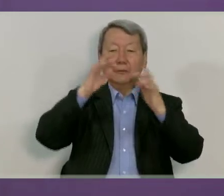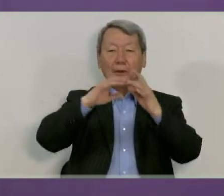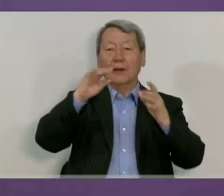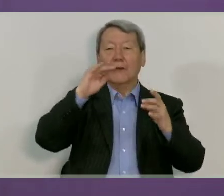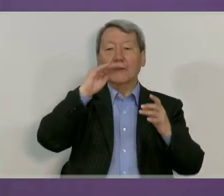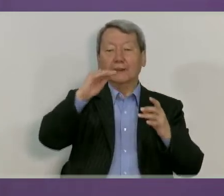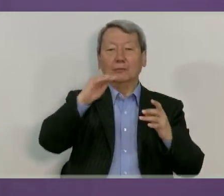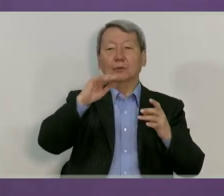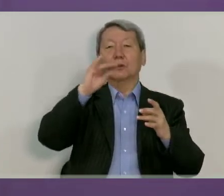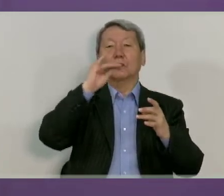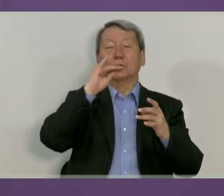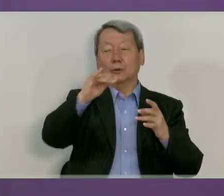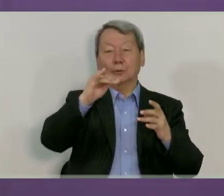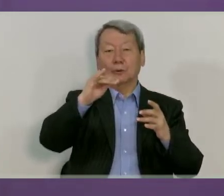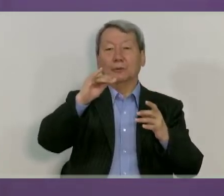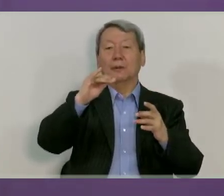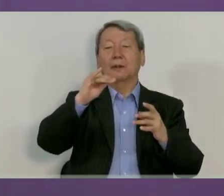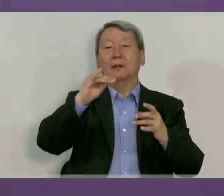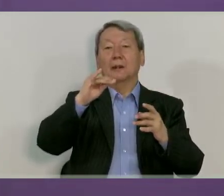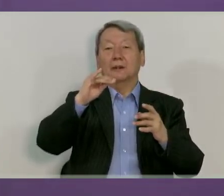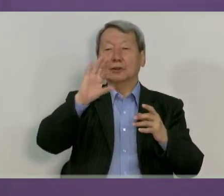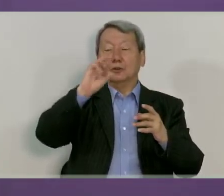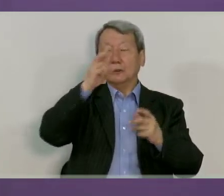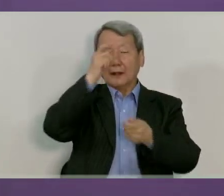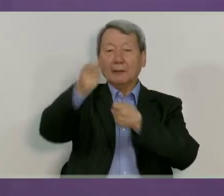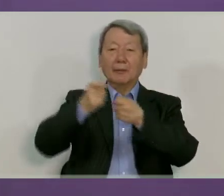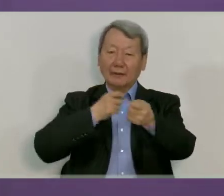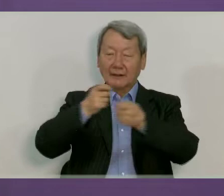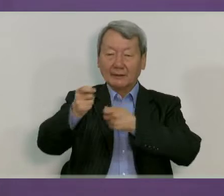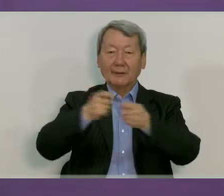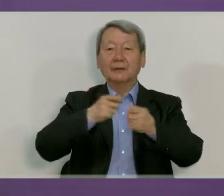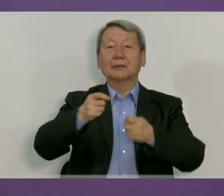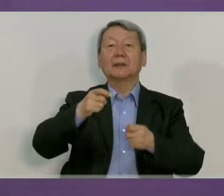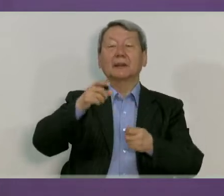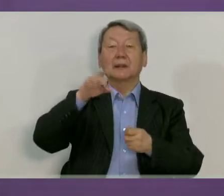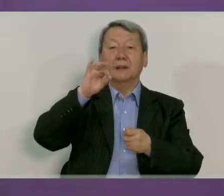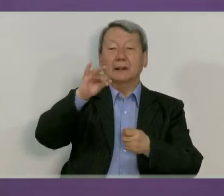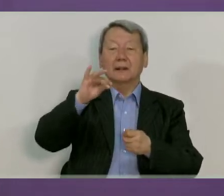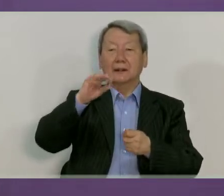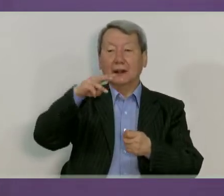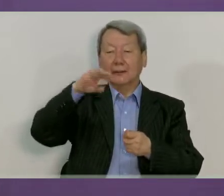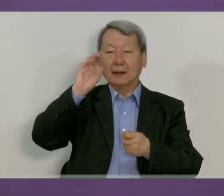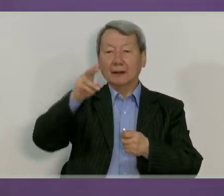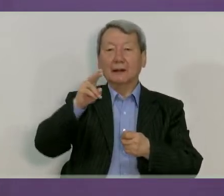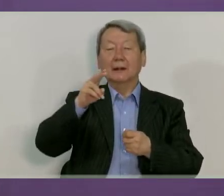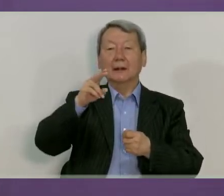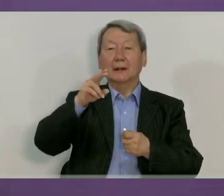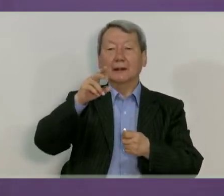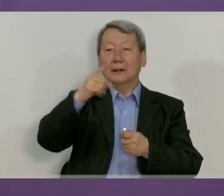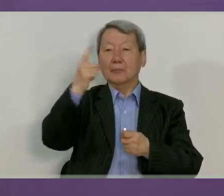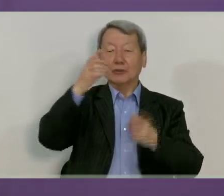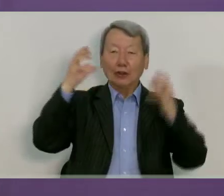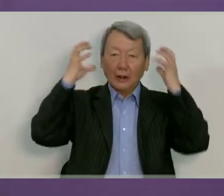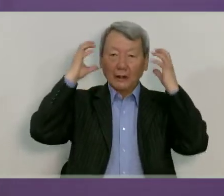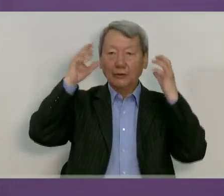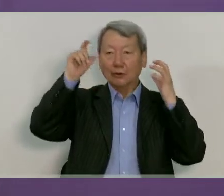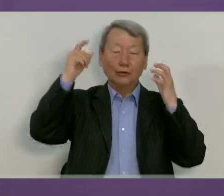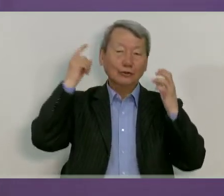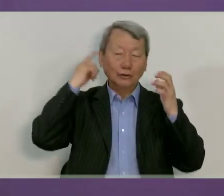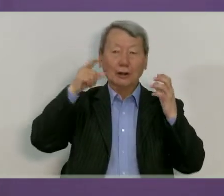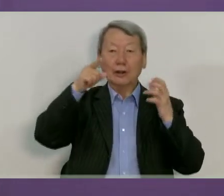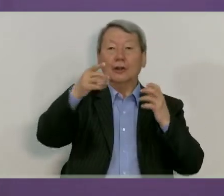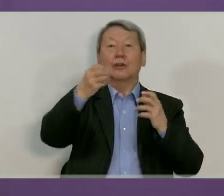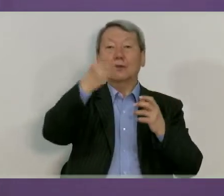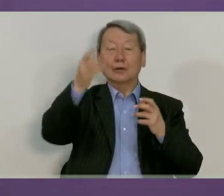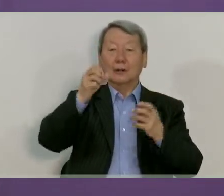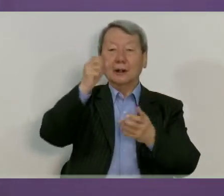FM радиолорунан, ЛТРдин YouTube каналынан, Facebookтан Кыргыз өкмөтү, социальное правительство, МТРК, ЛТР. Биринчи радионун баракчаларынан ошондой